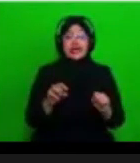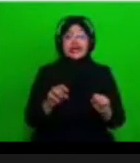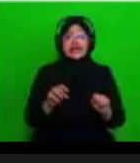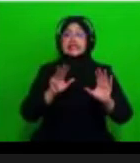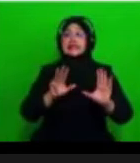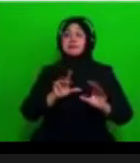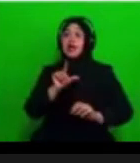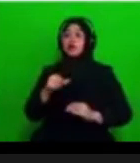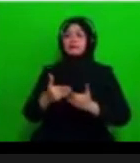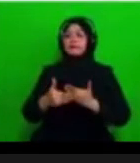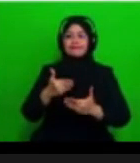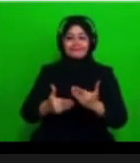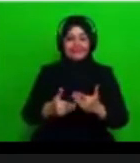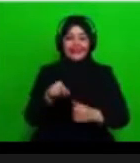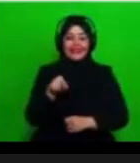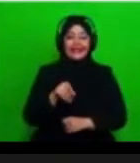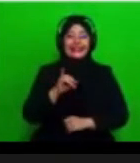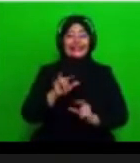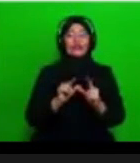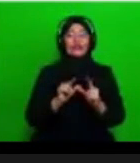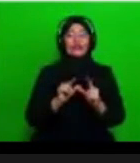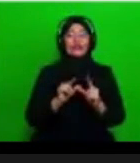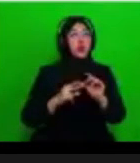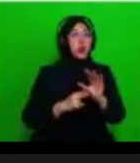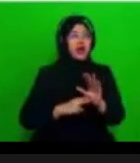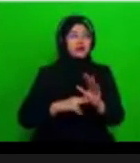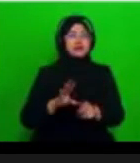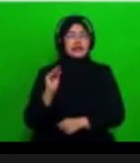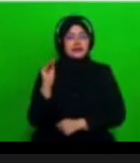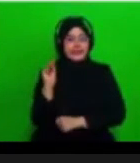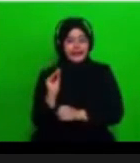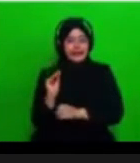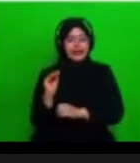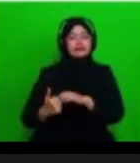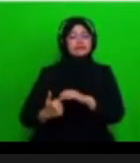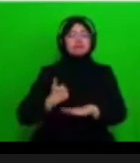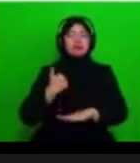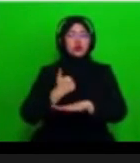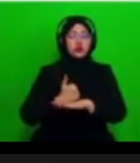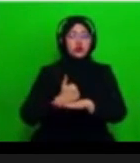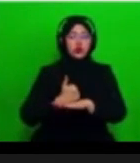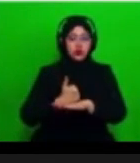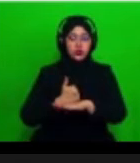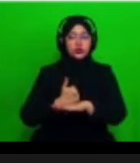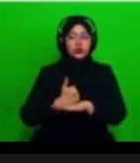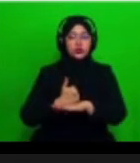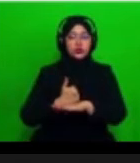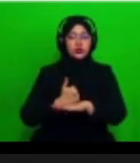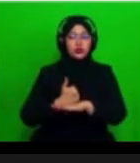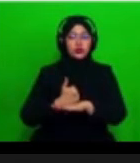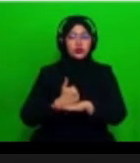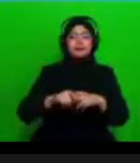ini Mas Iwan menjadi jenderalnya ya, yang diminta Mas Menteri untuk memimpin, menciptakan